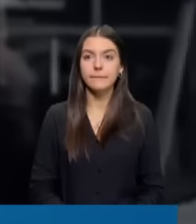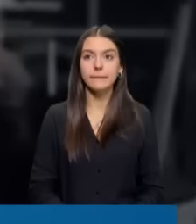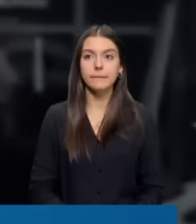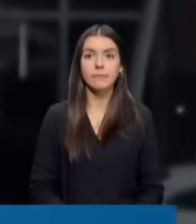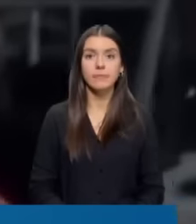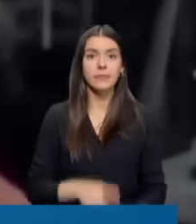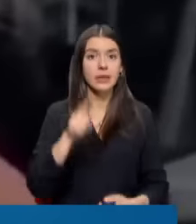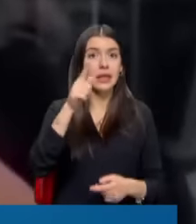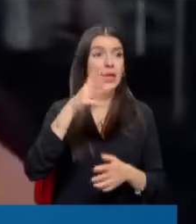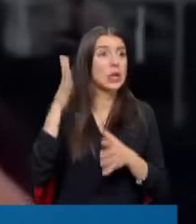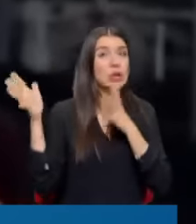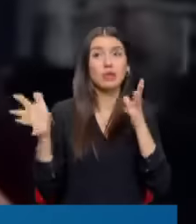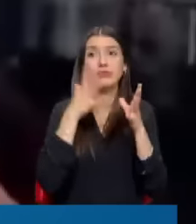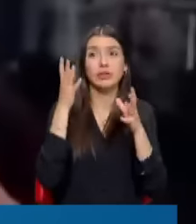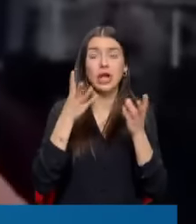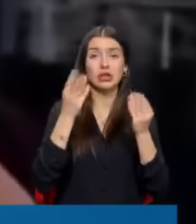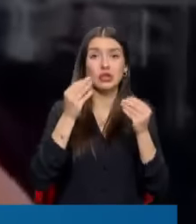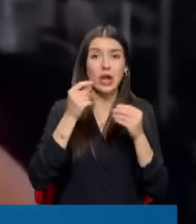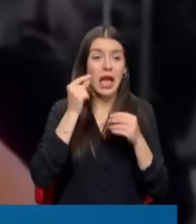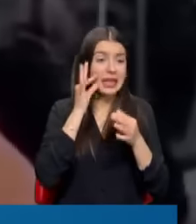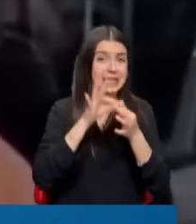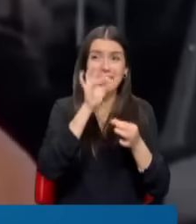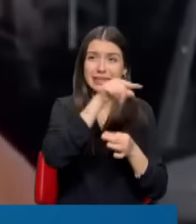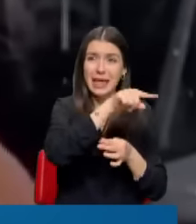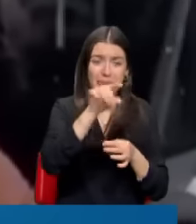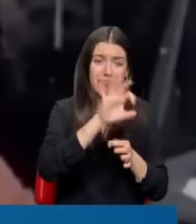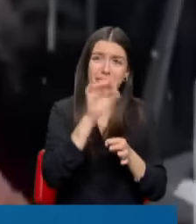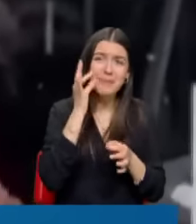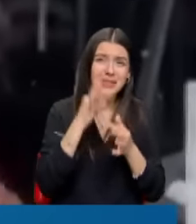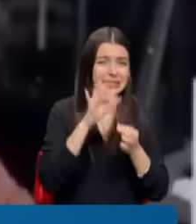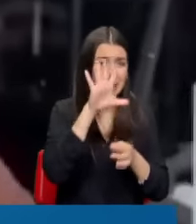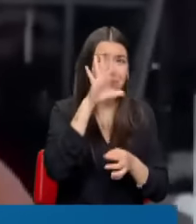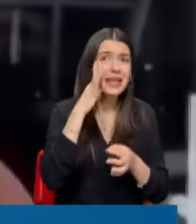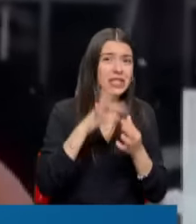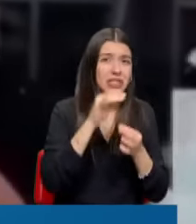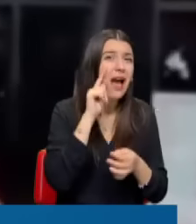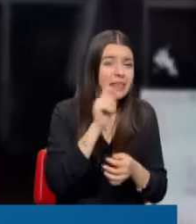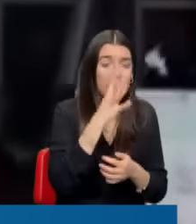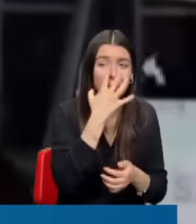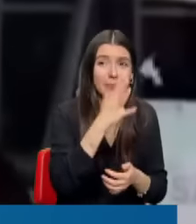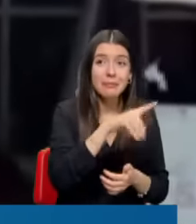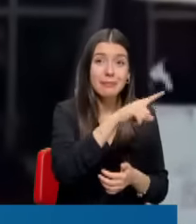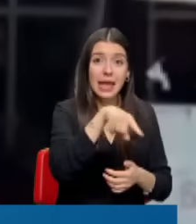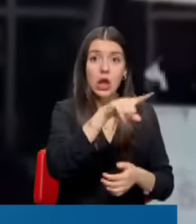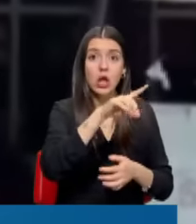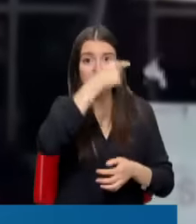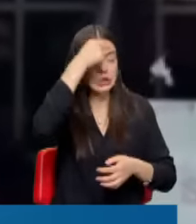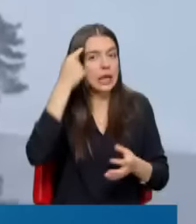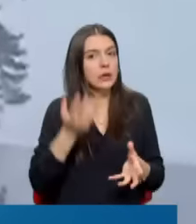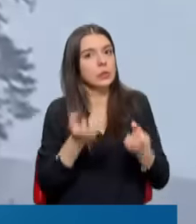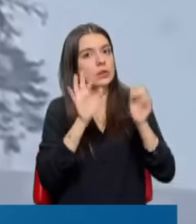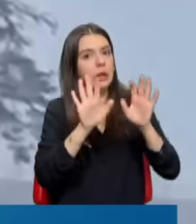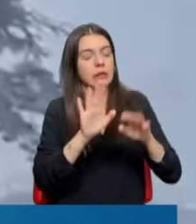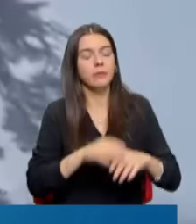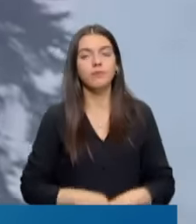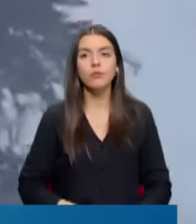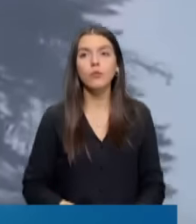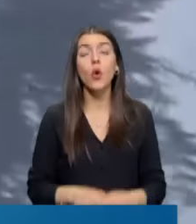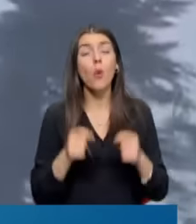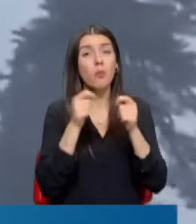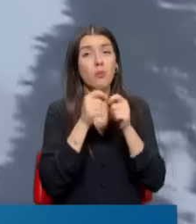Kapıları koparınca arabanın üstüne işte şu arada da 5 tane adam vardı fakat adama isabet etmedi şükürler. Bolu'da